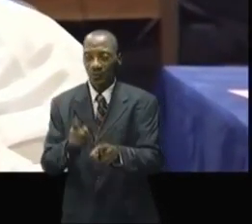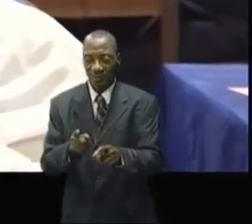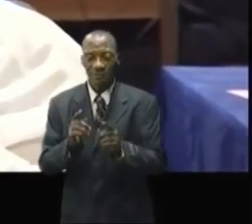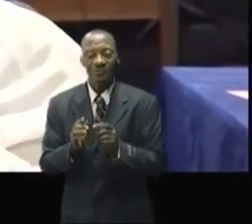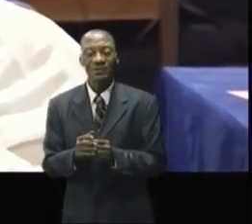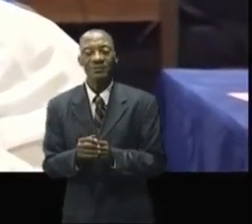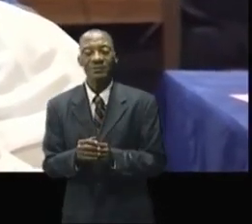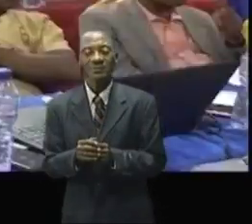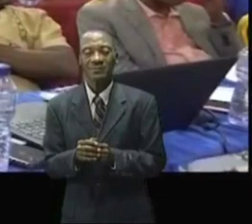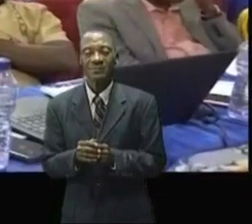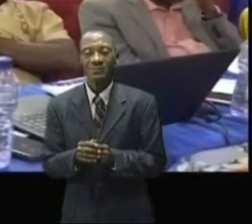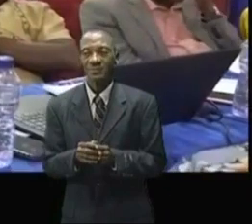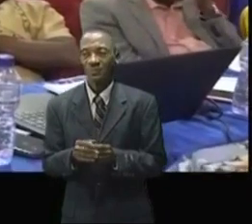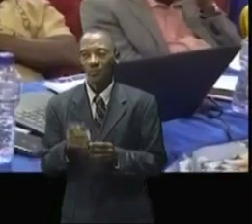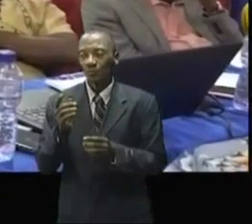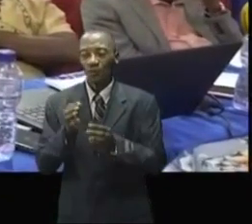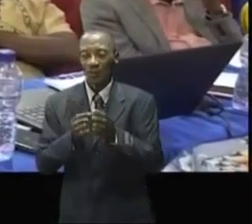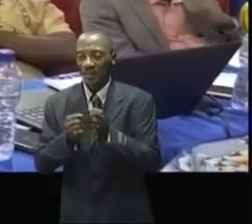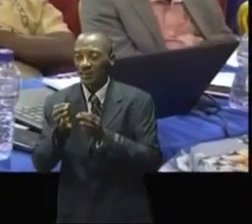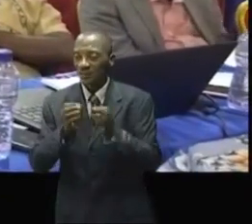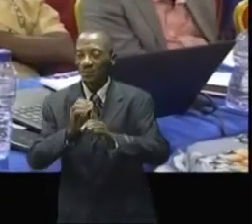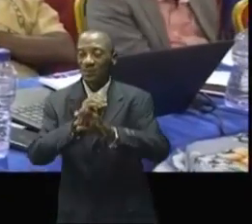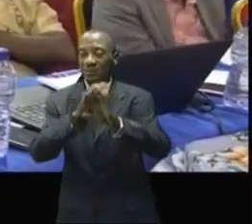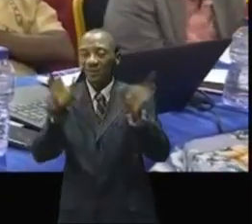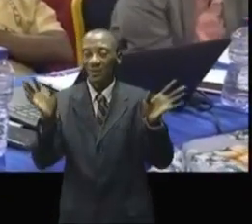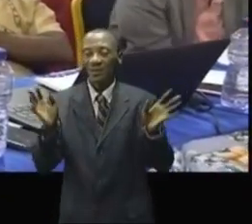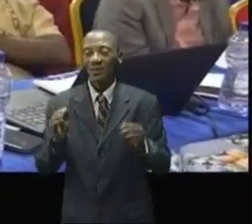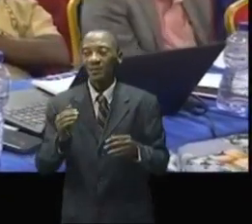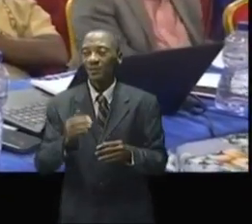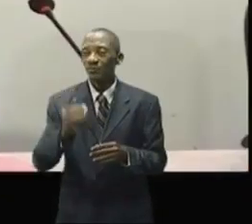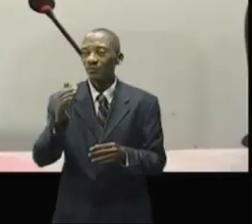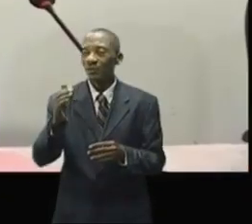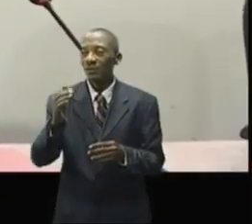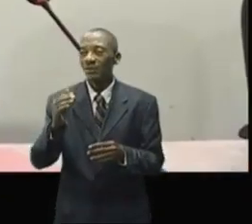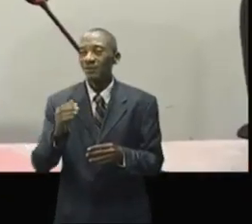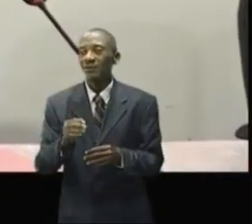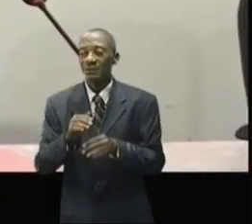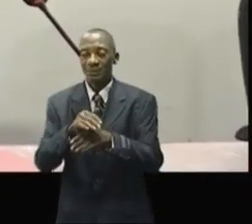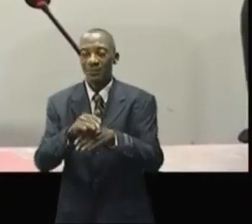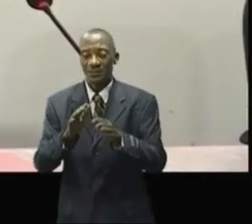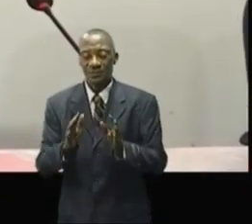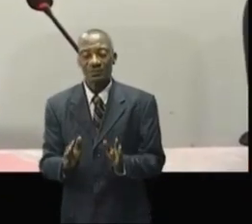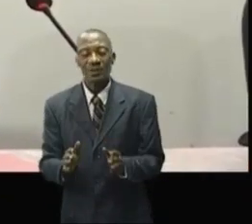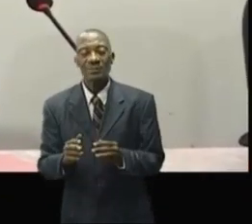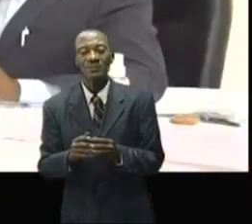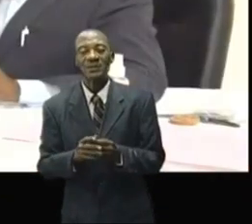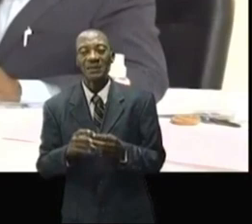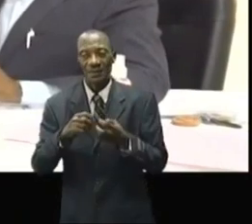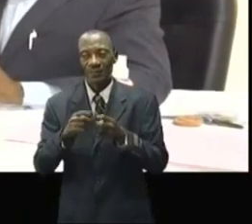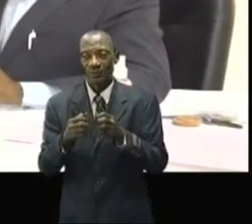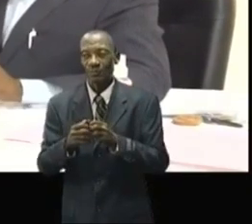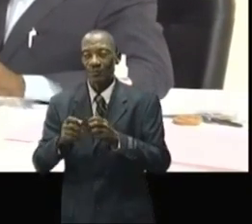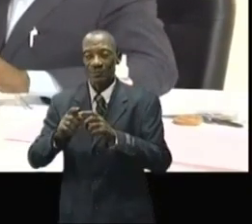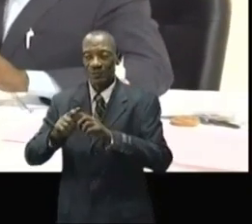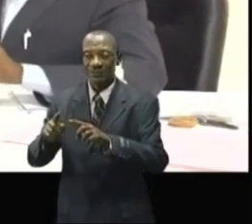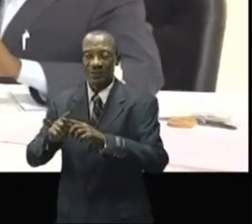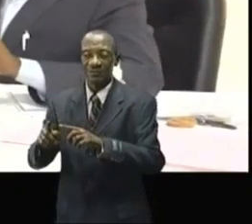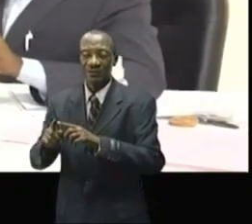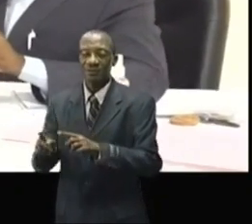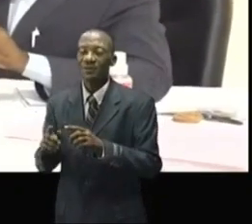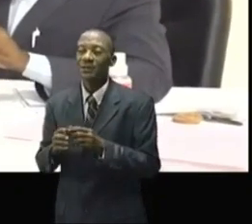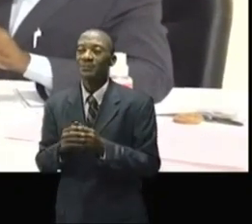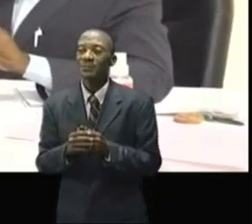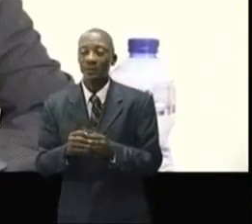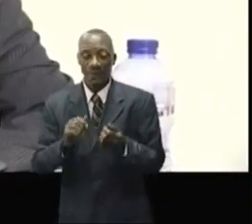les spécifications techniques, l'acquisition de certains matériels, des équipements pour la prise en charge des malades avec